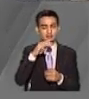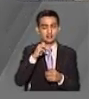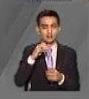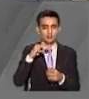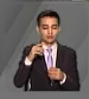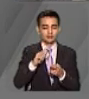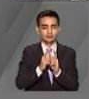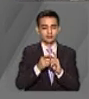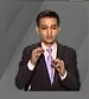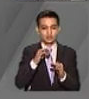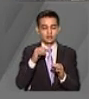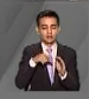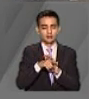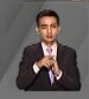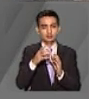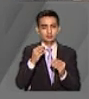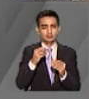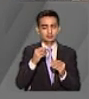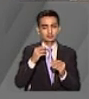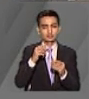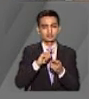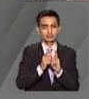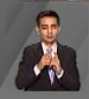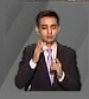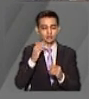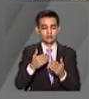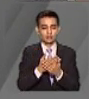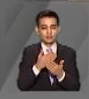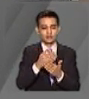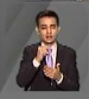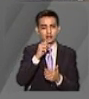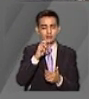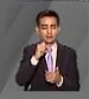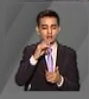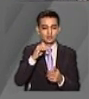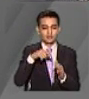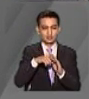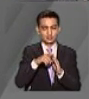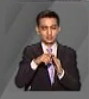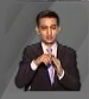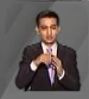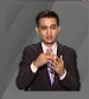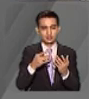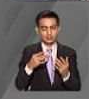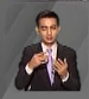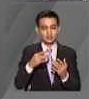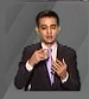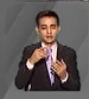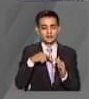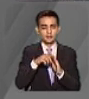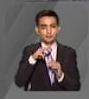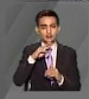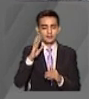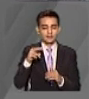потратят на необходимое оборудование. Постановление правительства о переименовании территориальных органов в ведении МВД